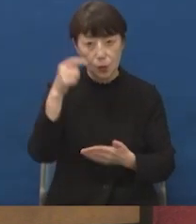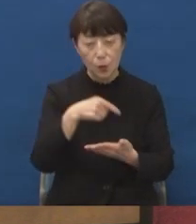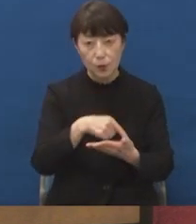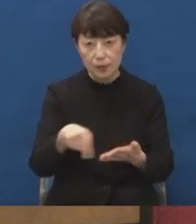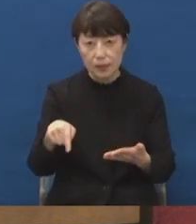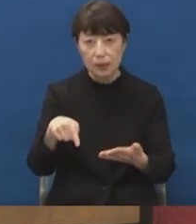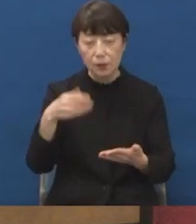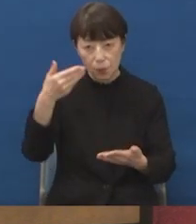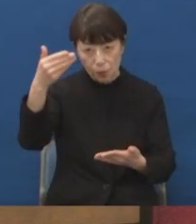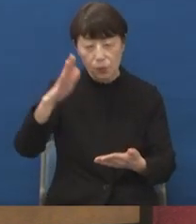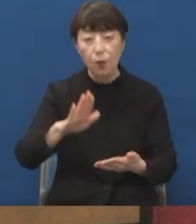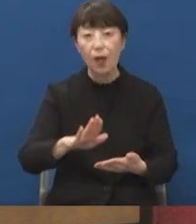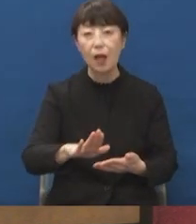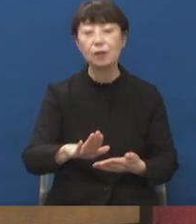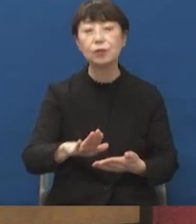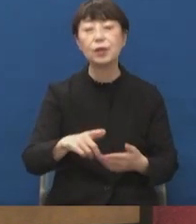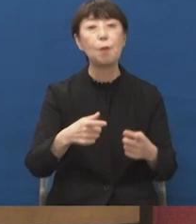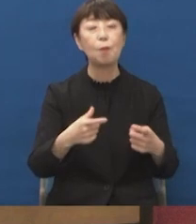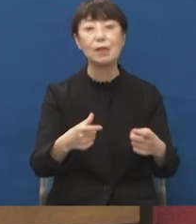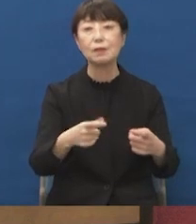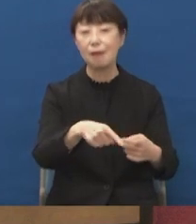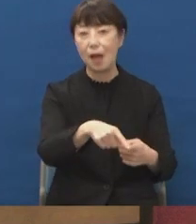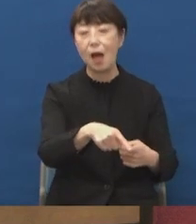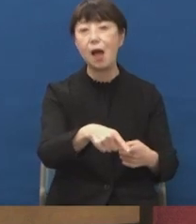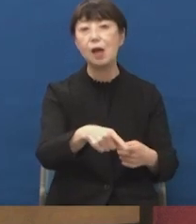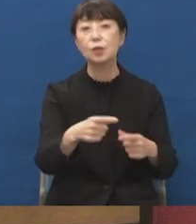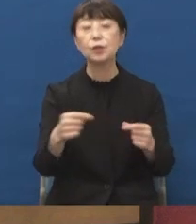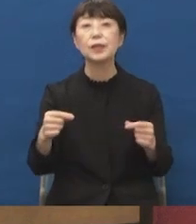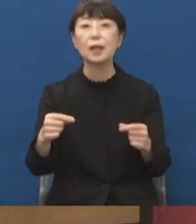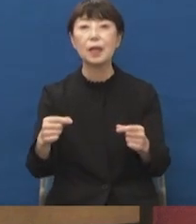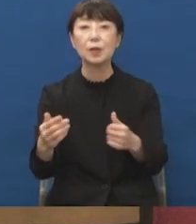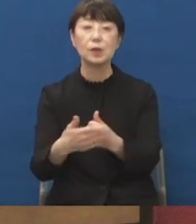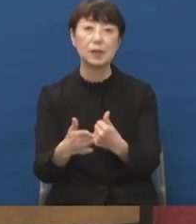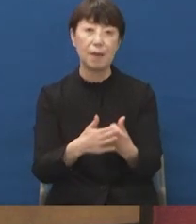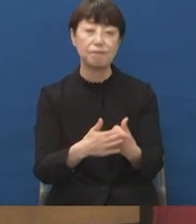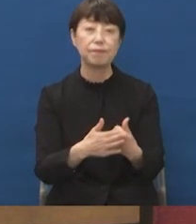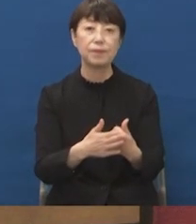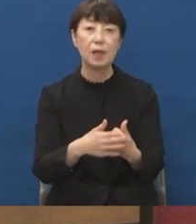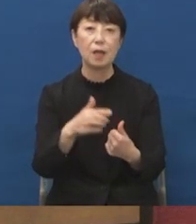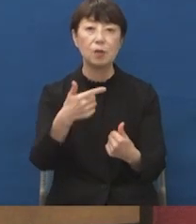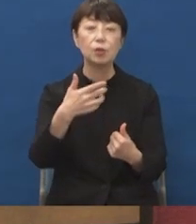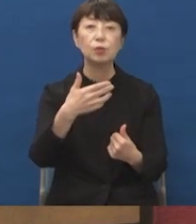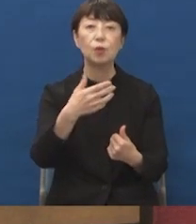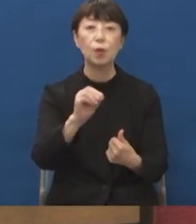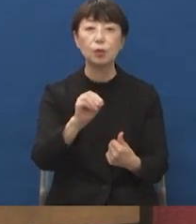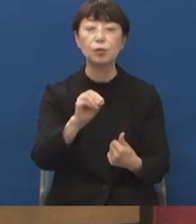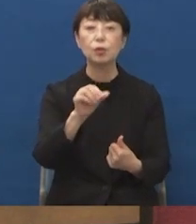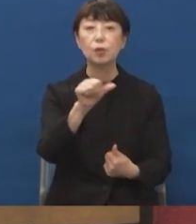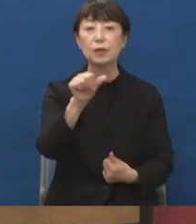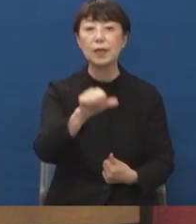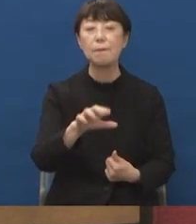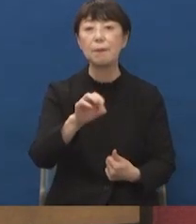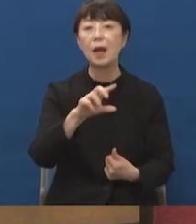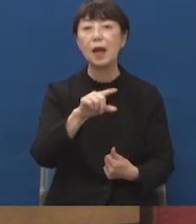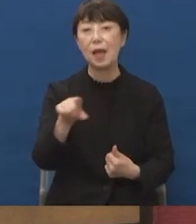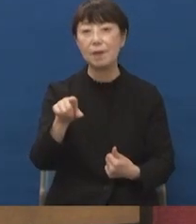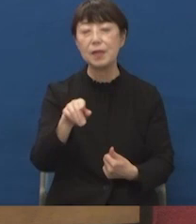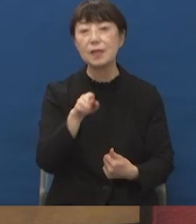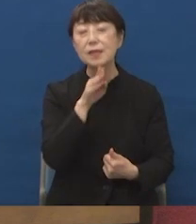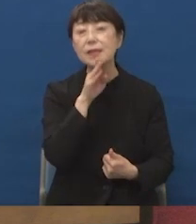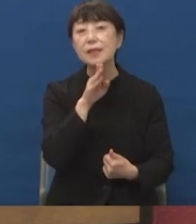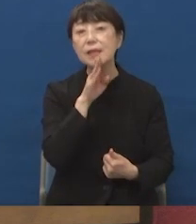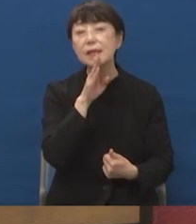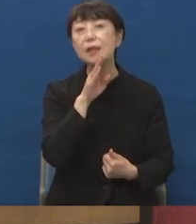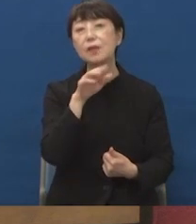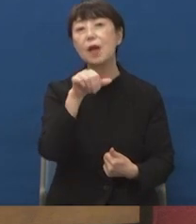ですが、市バス事業においては国からの支援、6億5千万円がなければ、実質的には5千万